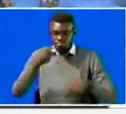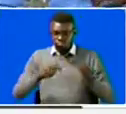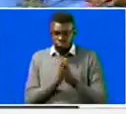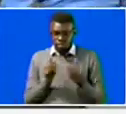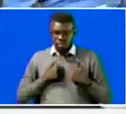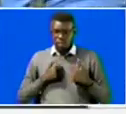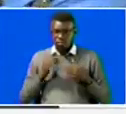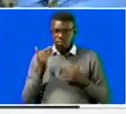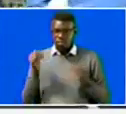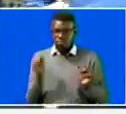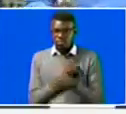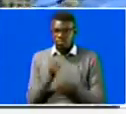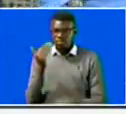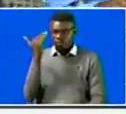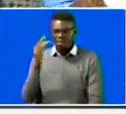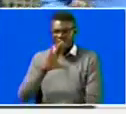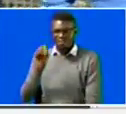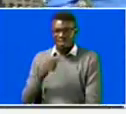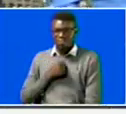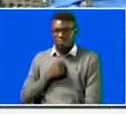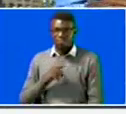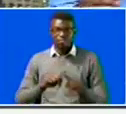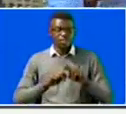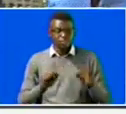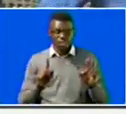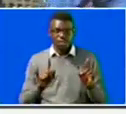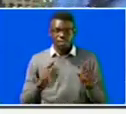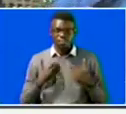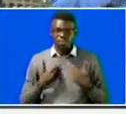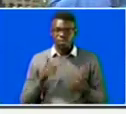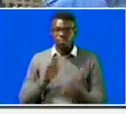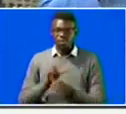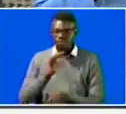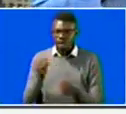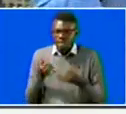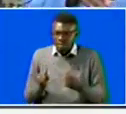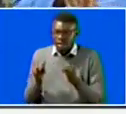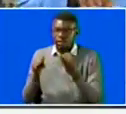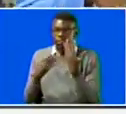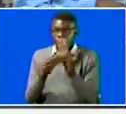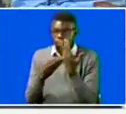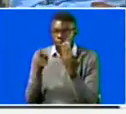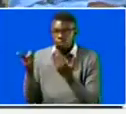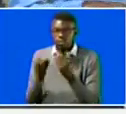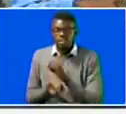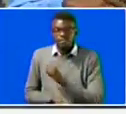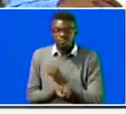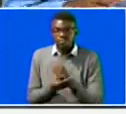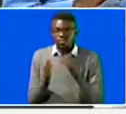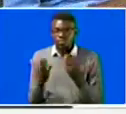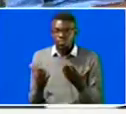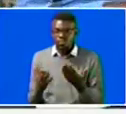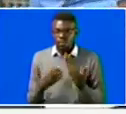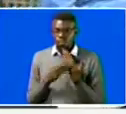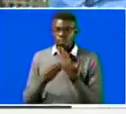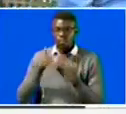Mwafrika. Wengi, yeah. Wasikuizi, mm-hmm. Tuwaona wanajaribu kuiga. Uweza waambia nini aswa? Kuiga si